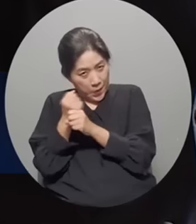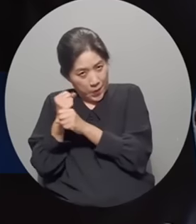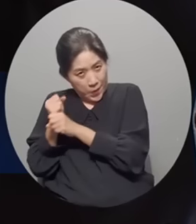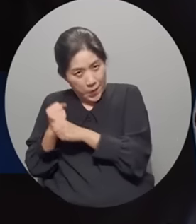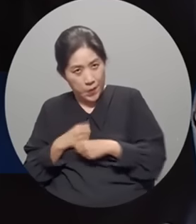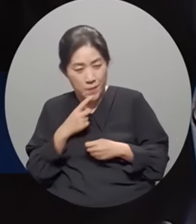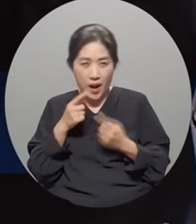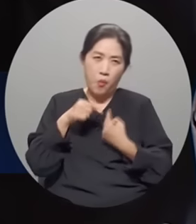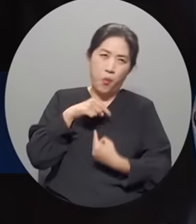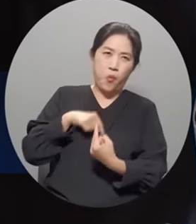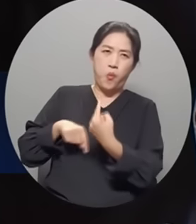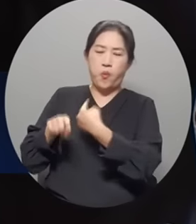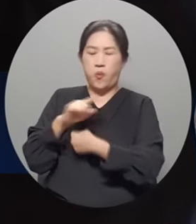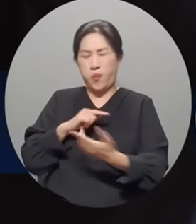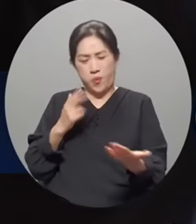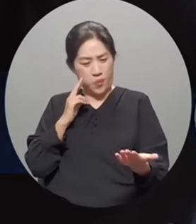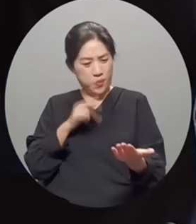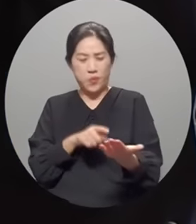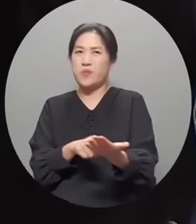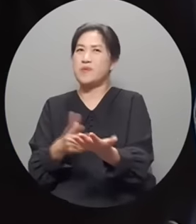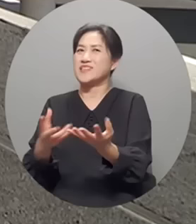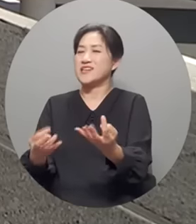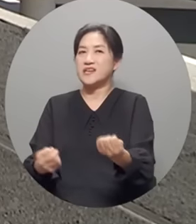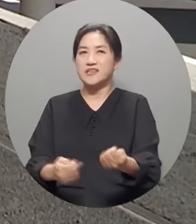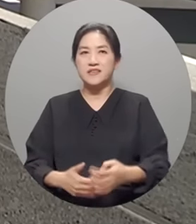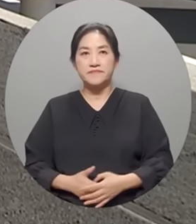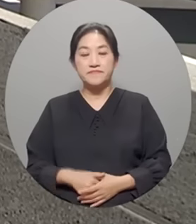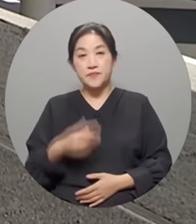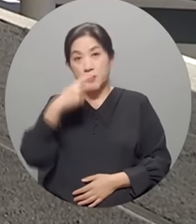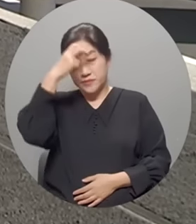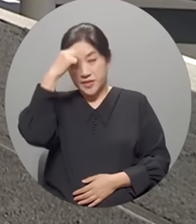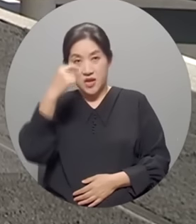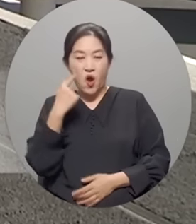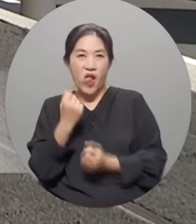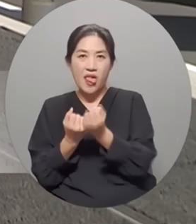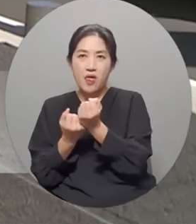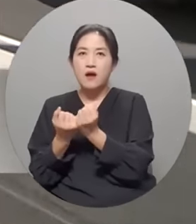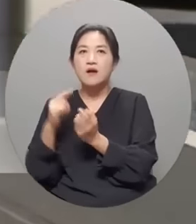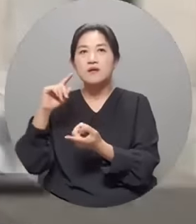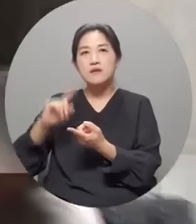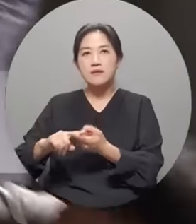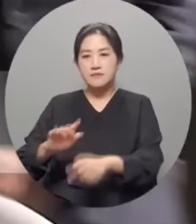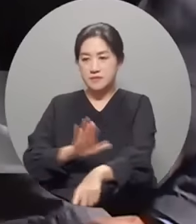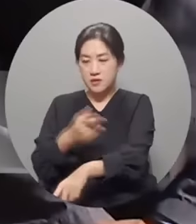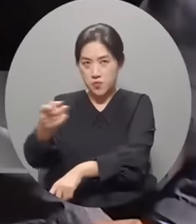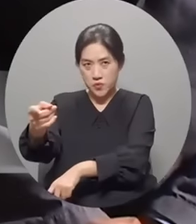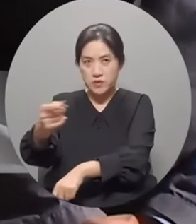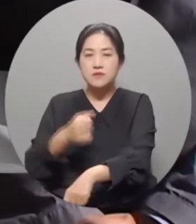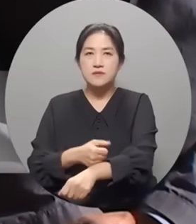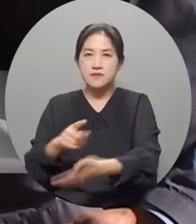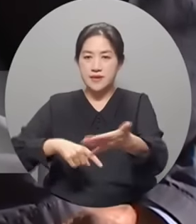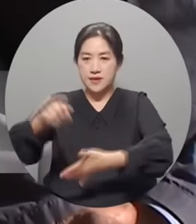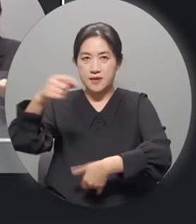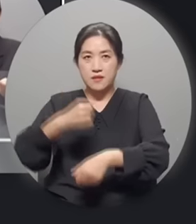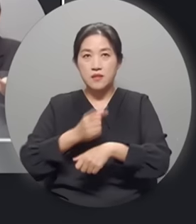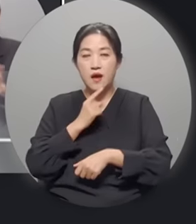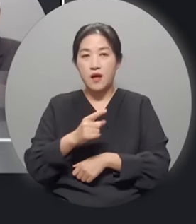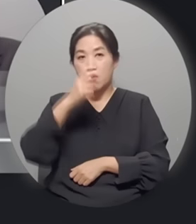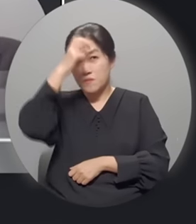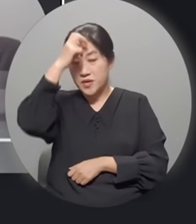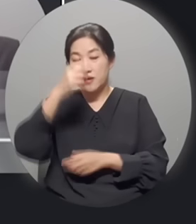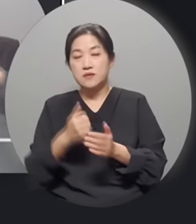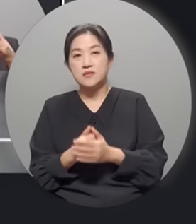교묘하게 말을 빚은 흔적들이 너무 많습니다. 검찰의 거짓 브리핑에 대해서는 책임을 묻겠다고 했습니다. 검찰은 김 여사에